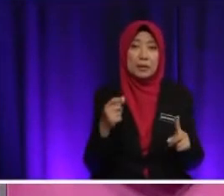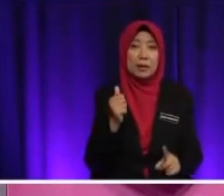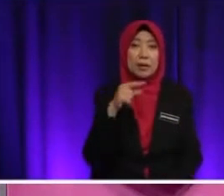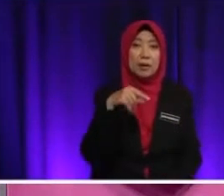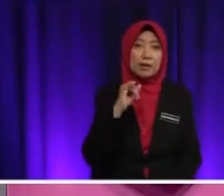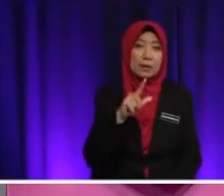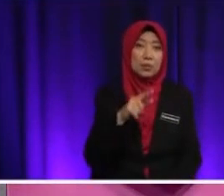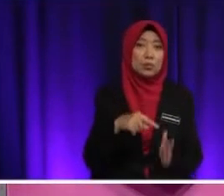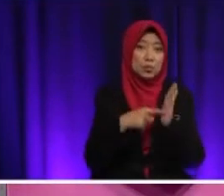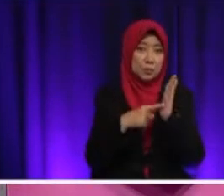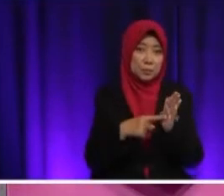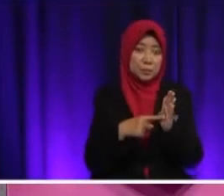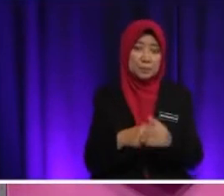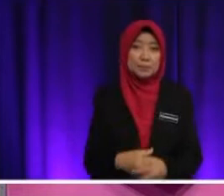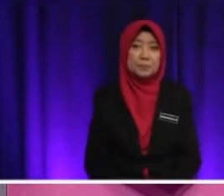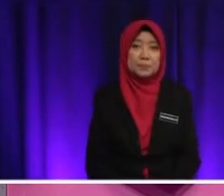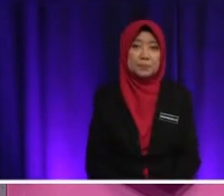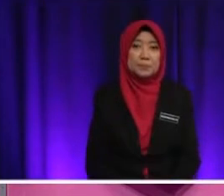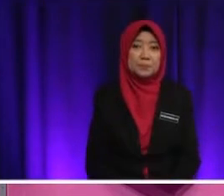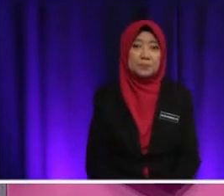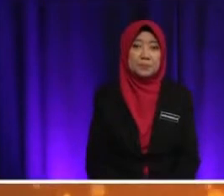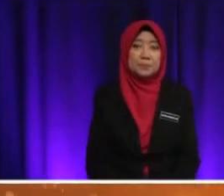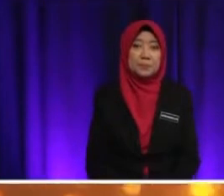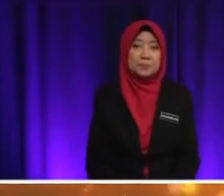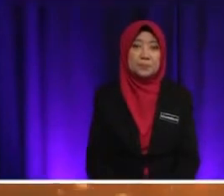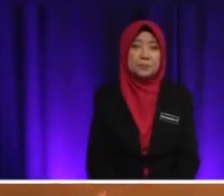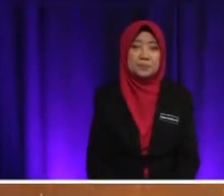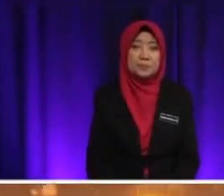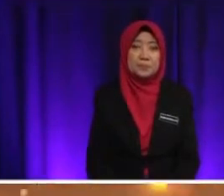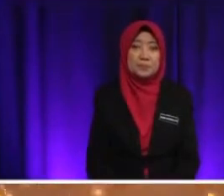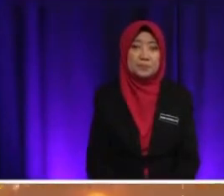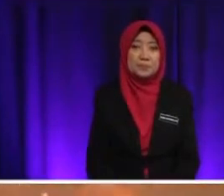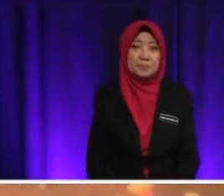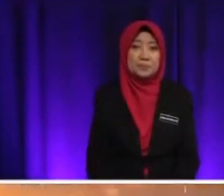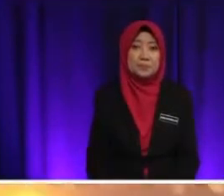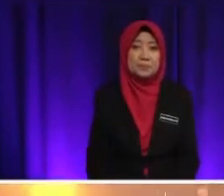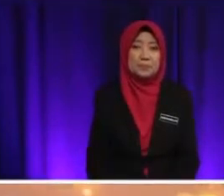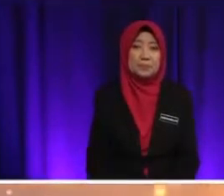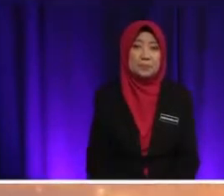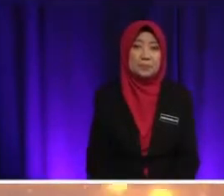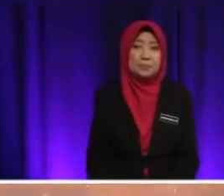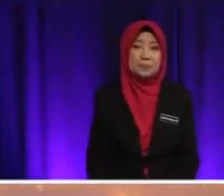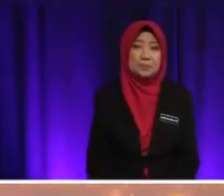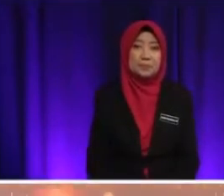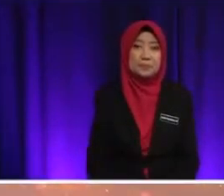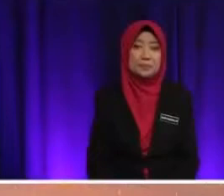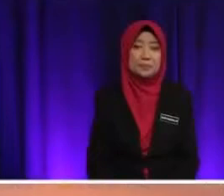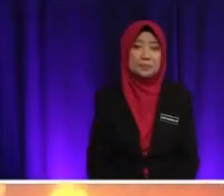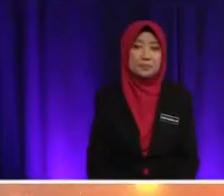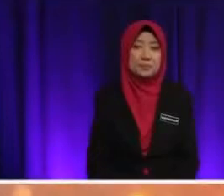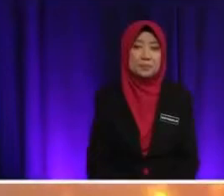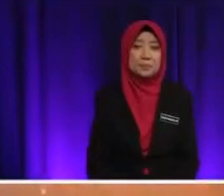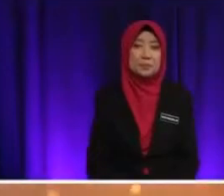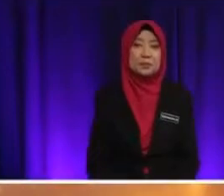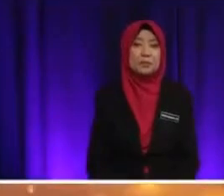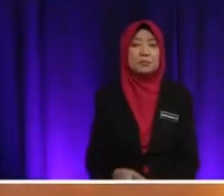Akil. Cuba tunjukkan Akil. Okey, Akil tunjukkan di hadapan kamera jawapan anda. Belum sempat. Okey, siapa yang dah sempat tolong tunjukkan. Okey.